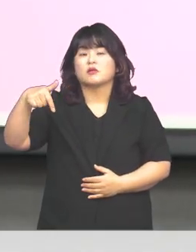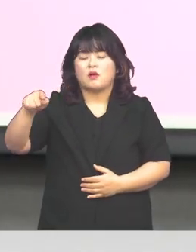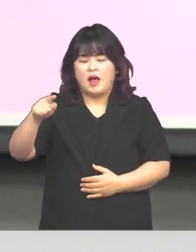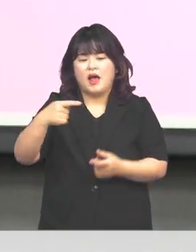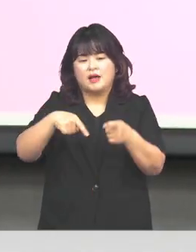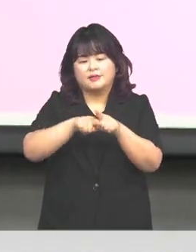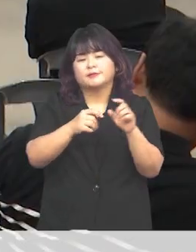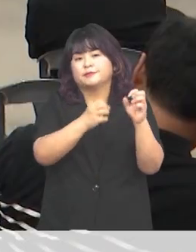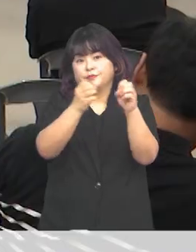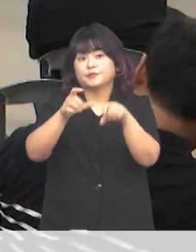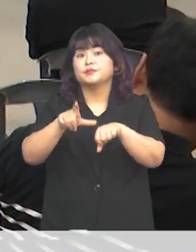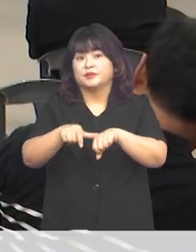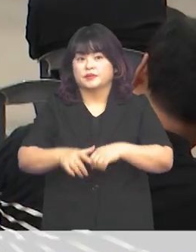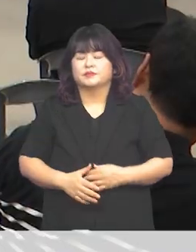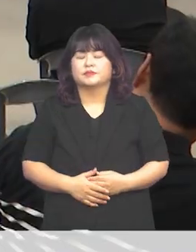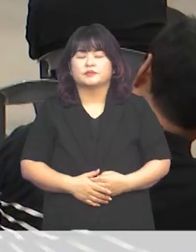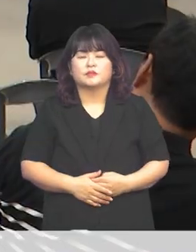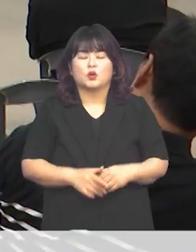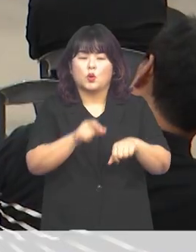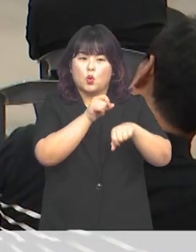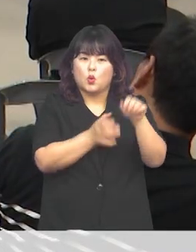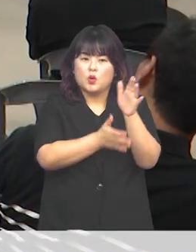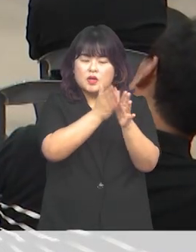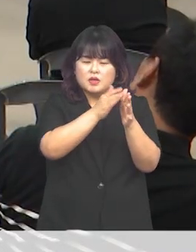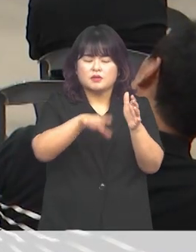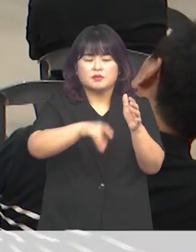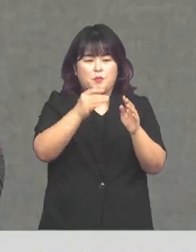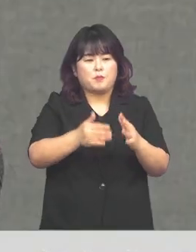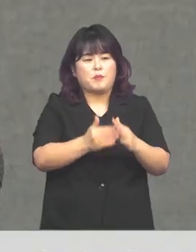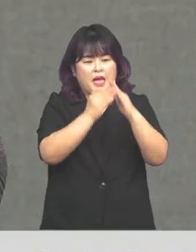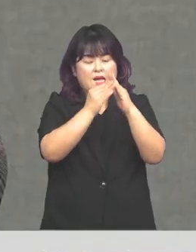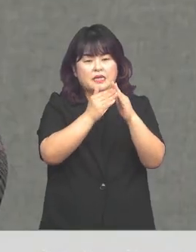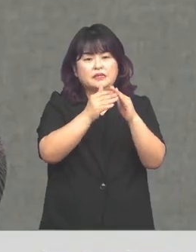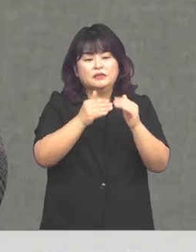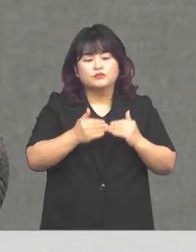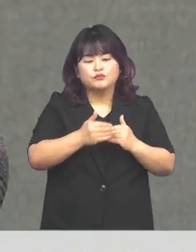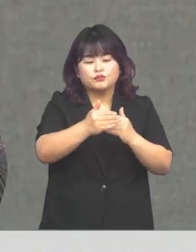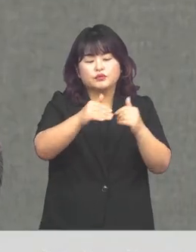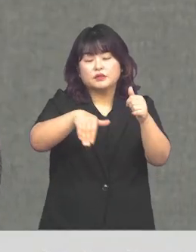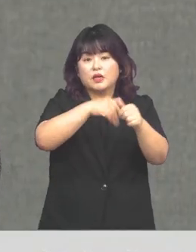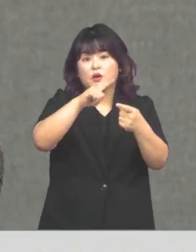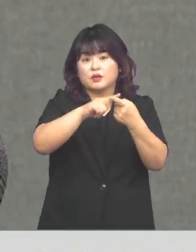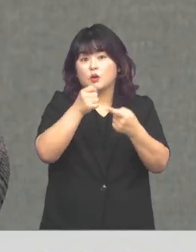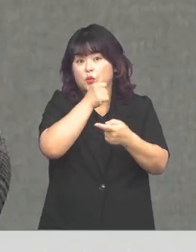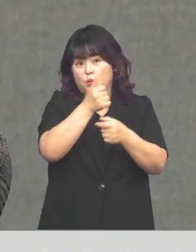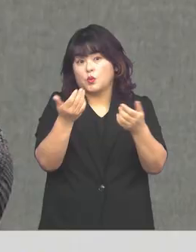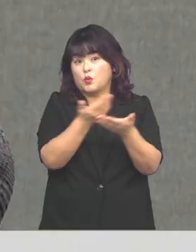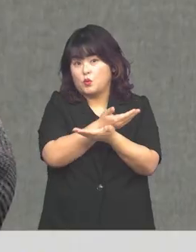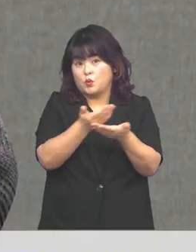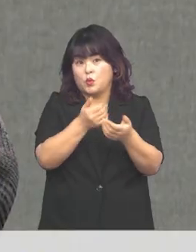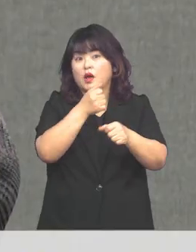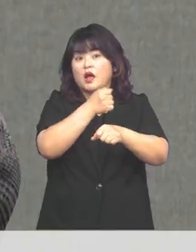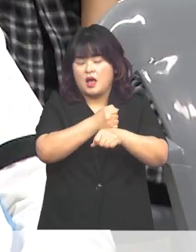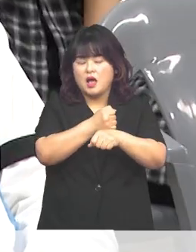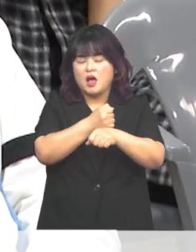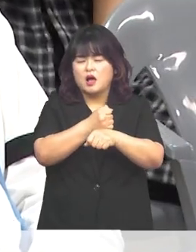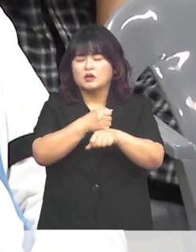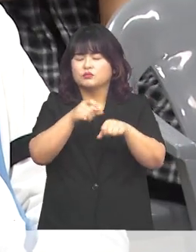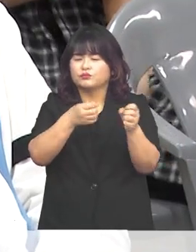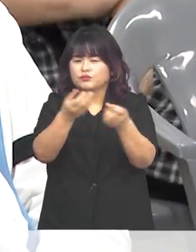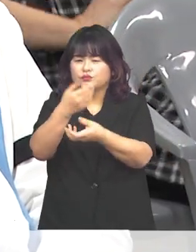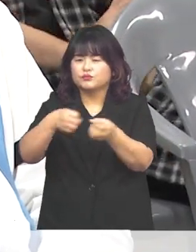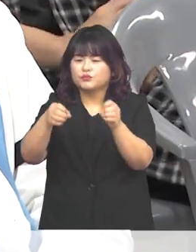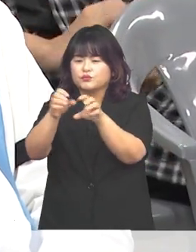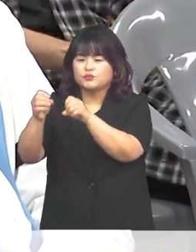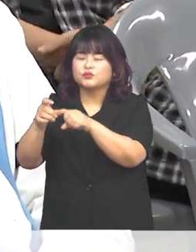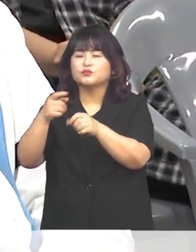간담회를 가졌습니다. 이날 간담회는 용인FC 창단 진행 상황을 공유하고 팬들과 직접 만나 의견을 나누며 소통하기